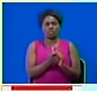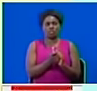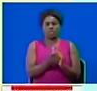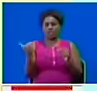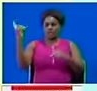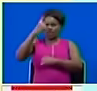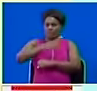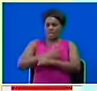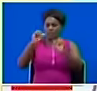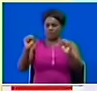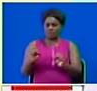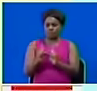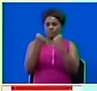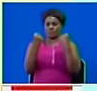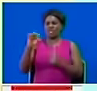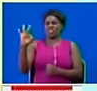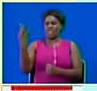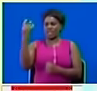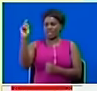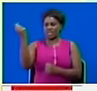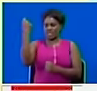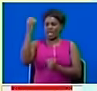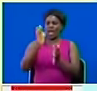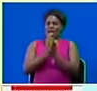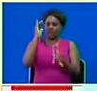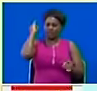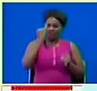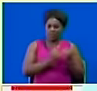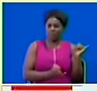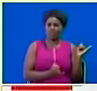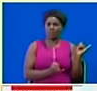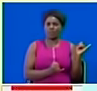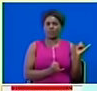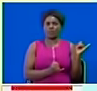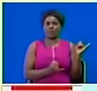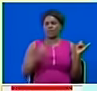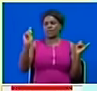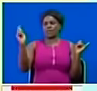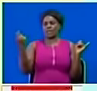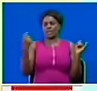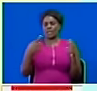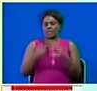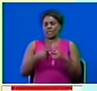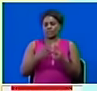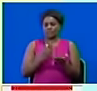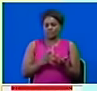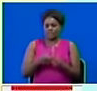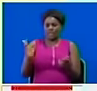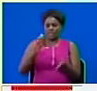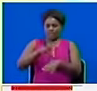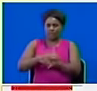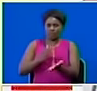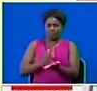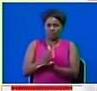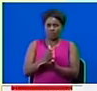Siku ya ukombozi wa tatu wa Kenya na wa mwisho. Ili wa Kenya waweze kupata haki yao. Kabila